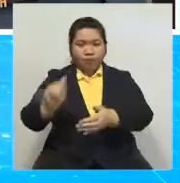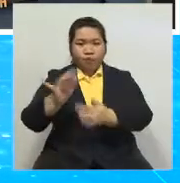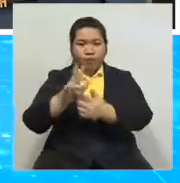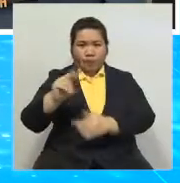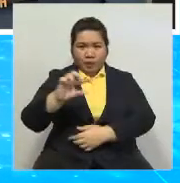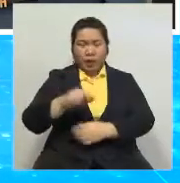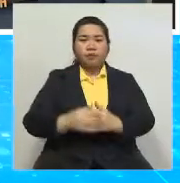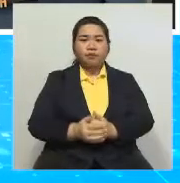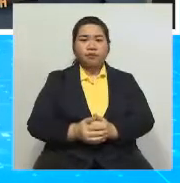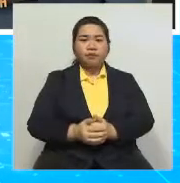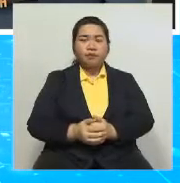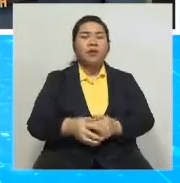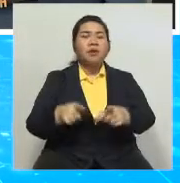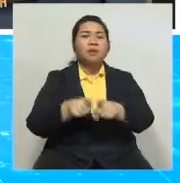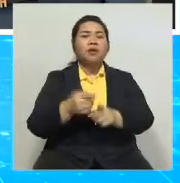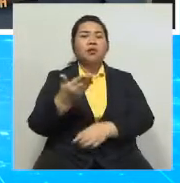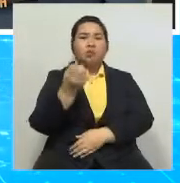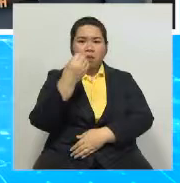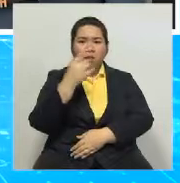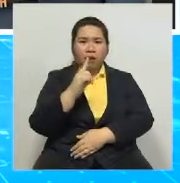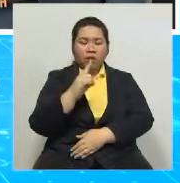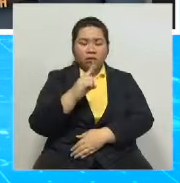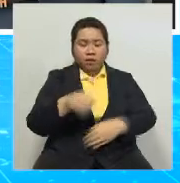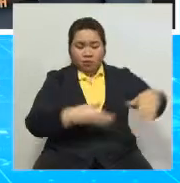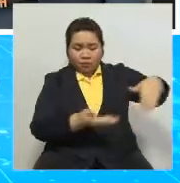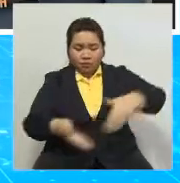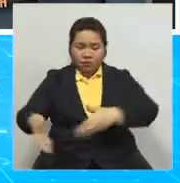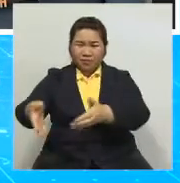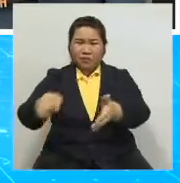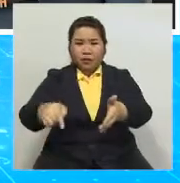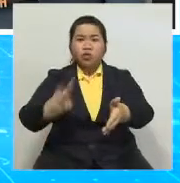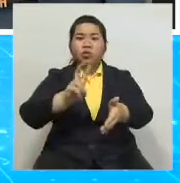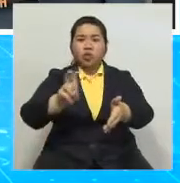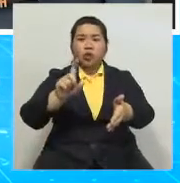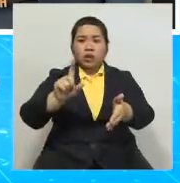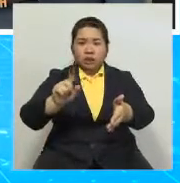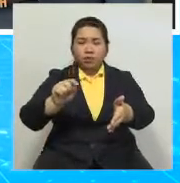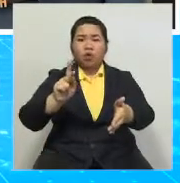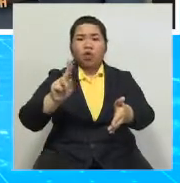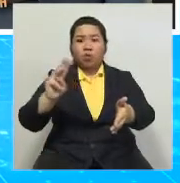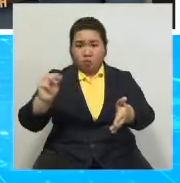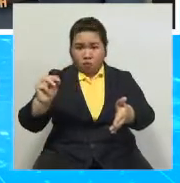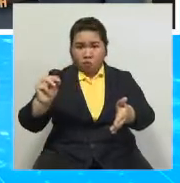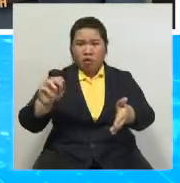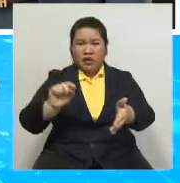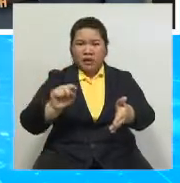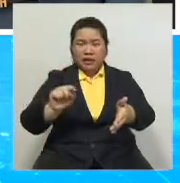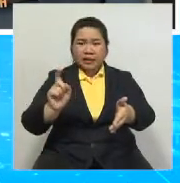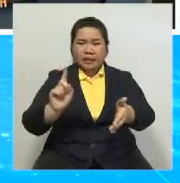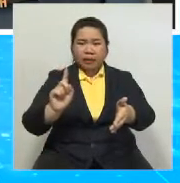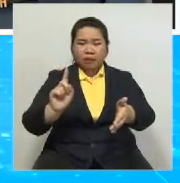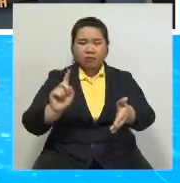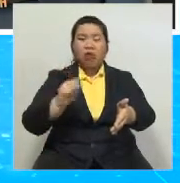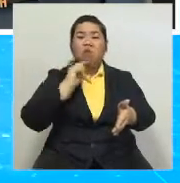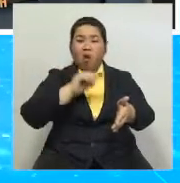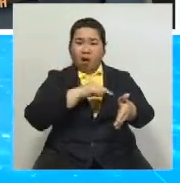มื่อกี้ท่านพิธีกรก็ได้แจ้งมาแล้วว่าความยาวลำน้ำยังเนี่ยประมาณ220กิโลเมตรนะครับตรงนี้ครับแหล่ง